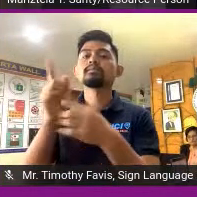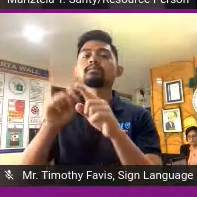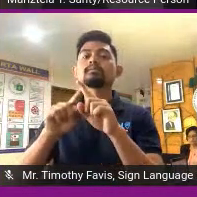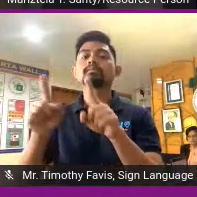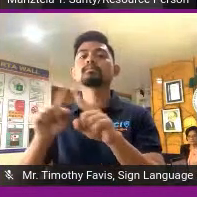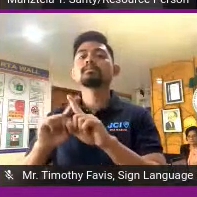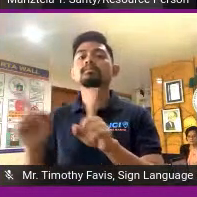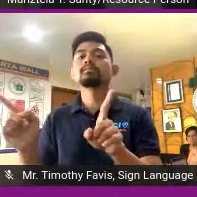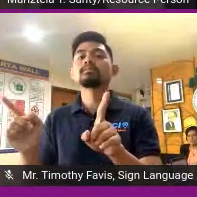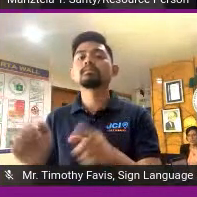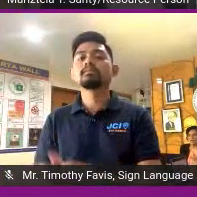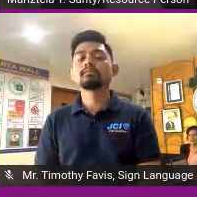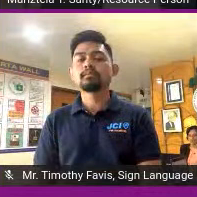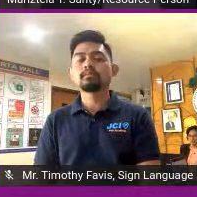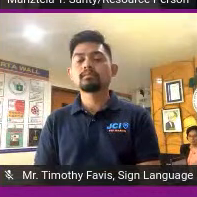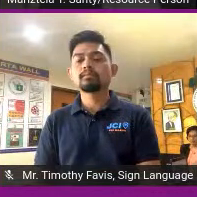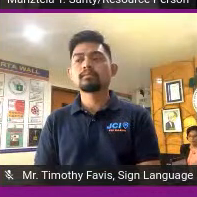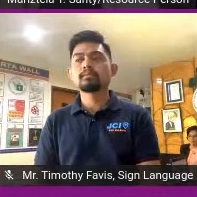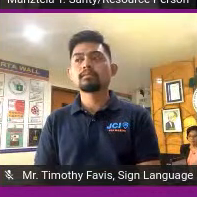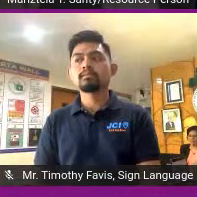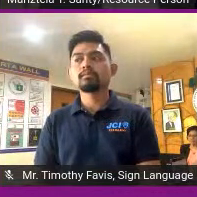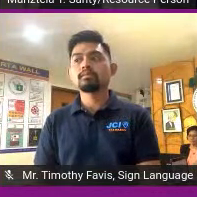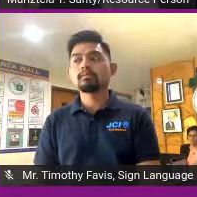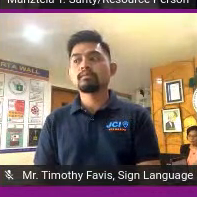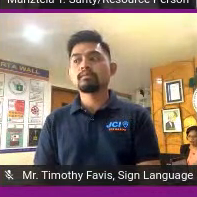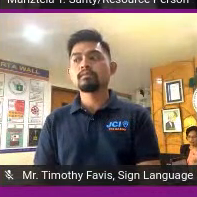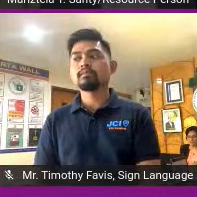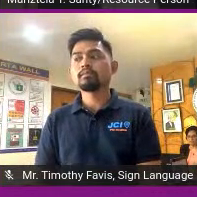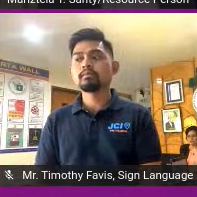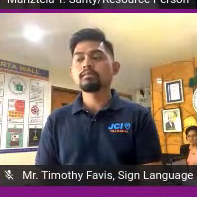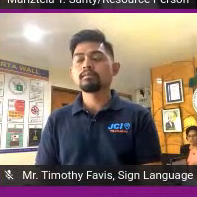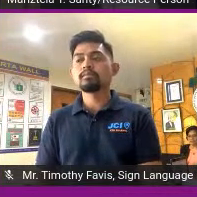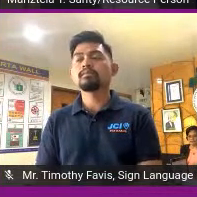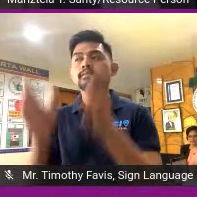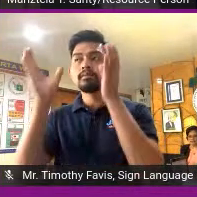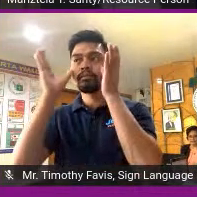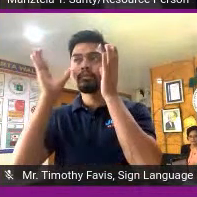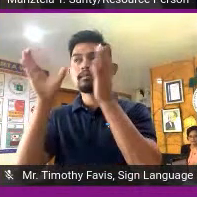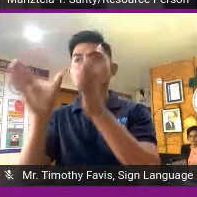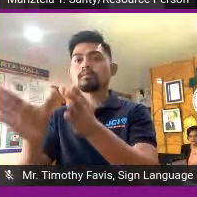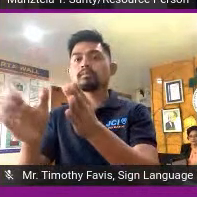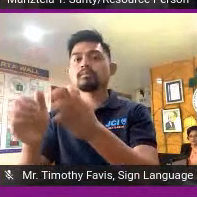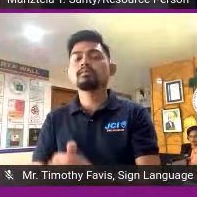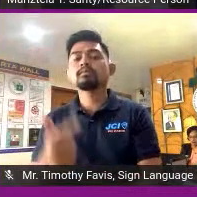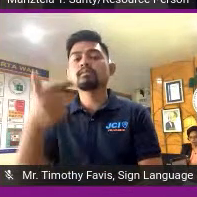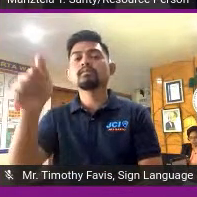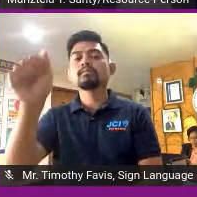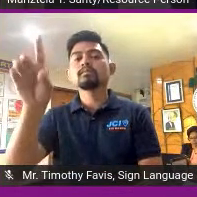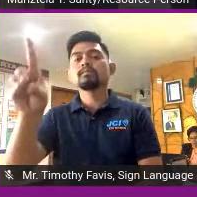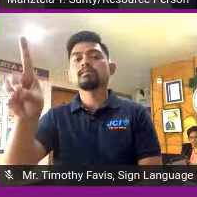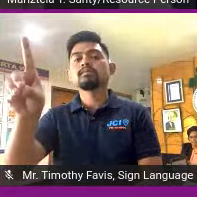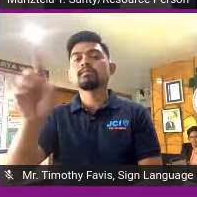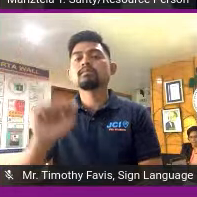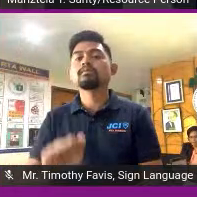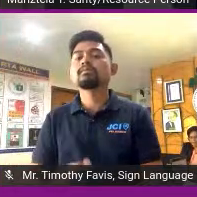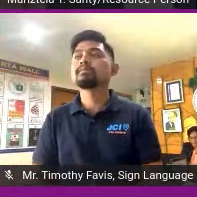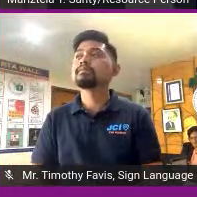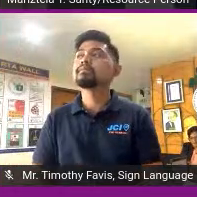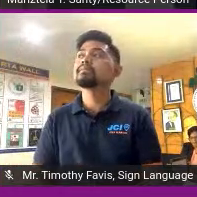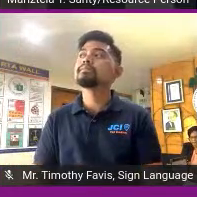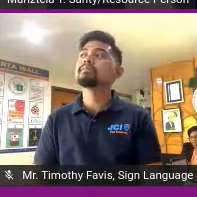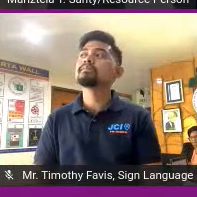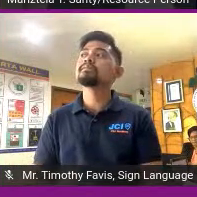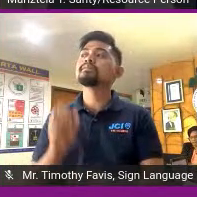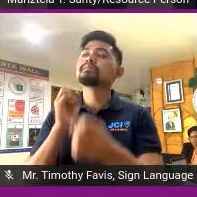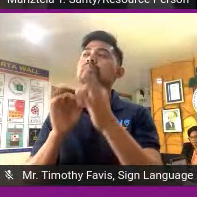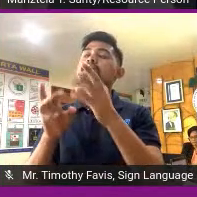iba-ibang mga basic concepts ng God. So, kung